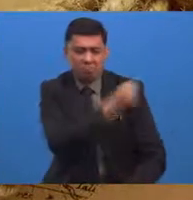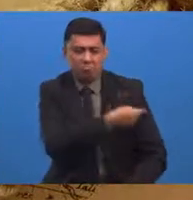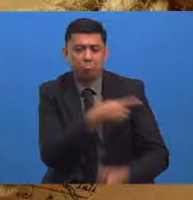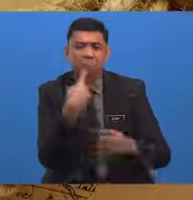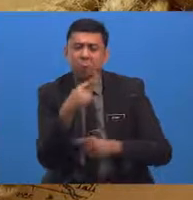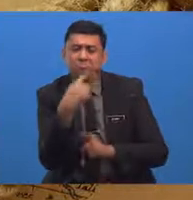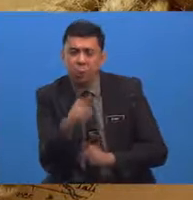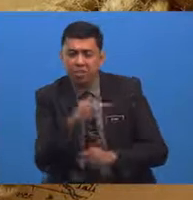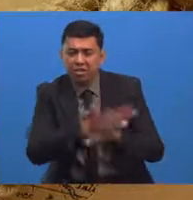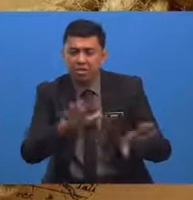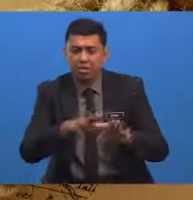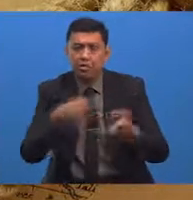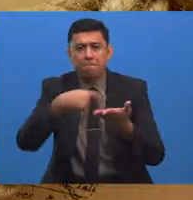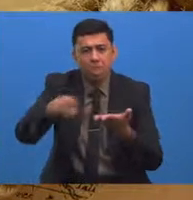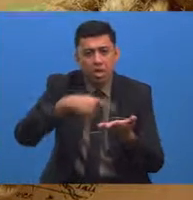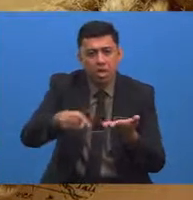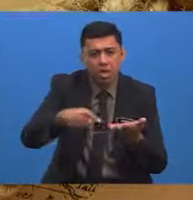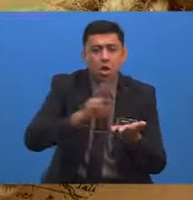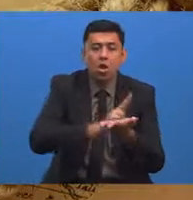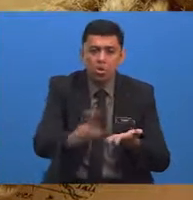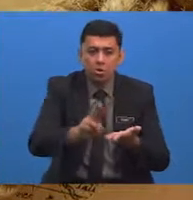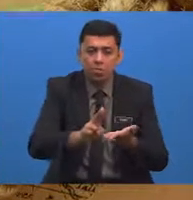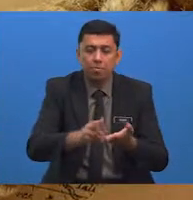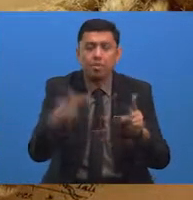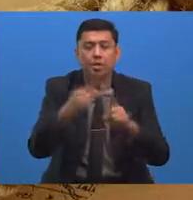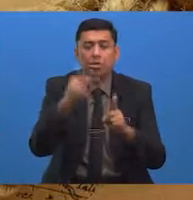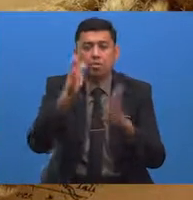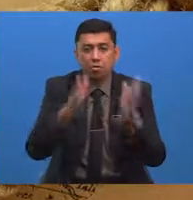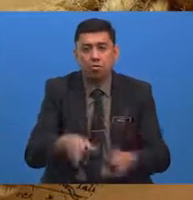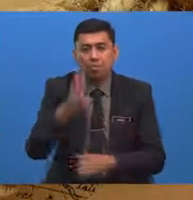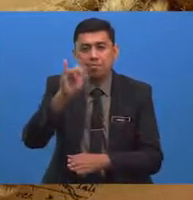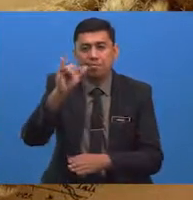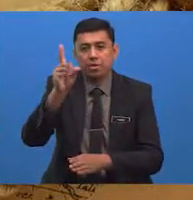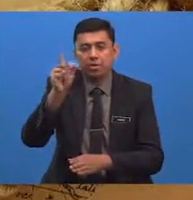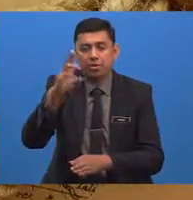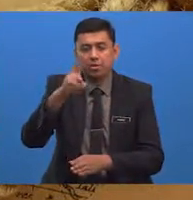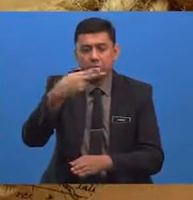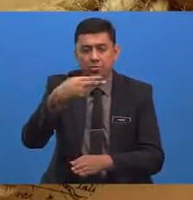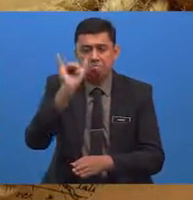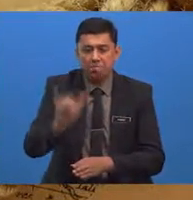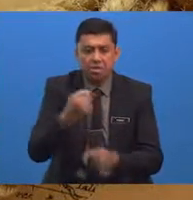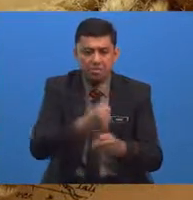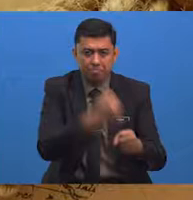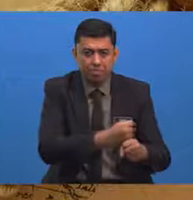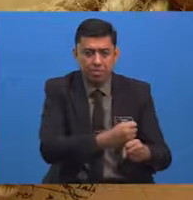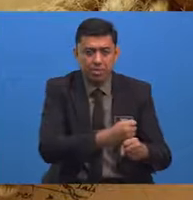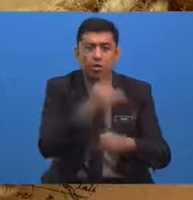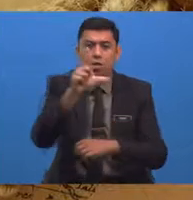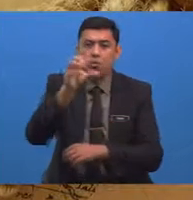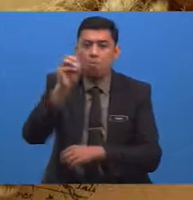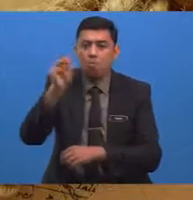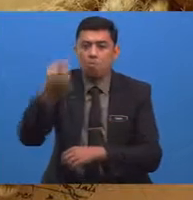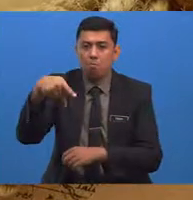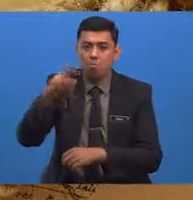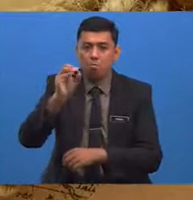bertindak tidak membayar upah kepada orang bidayuh yang bekerja di lombong antimoni miliknya. Tindakan